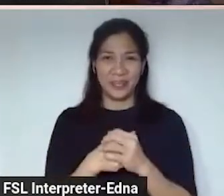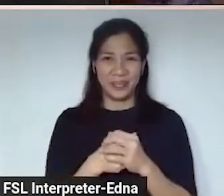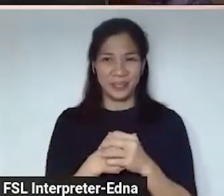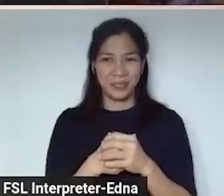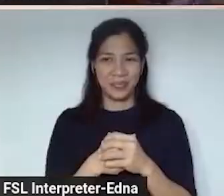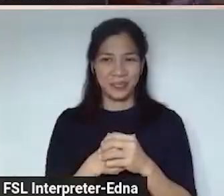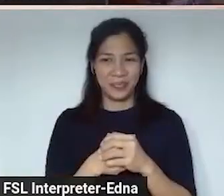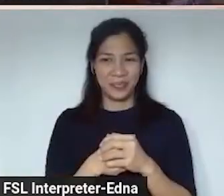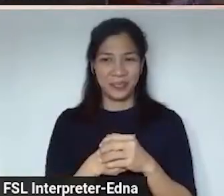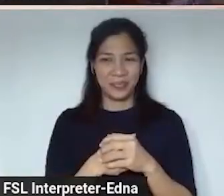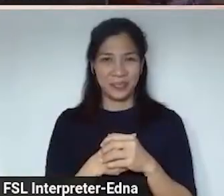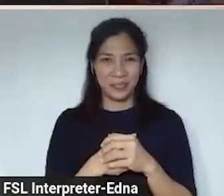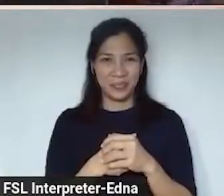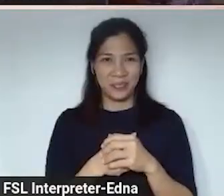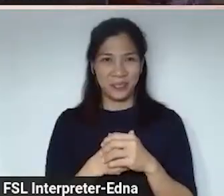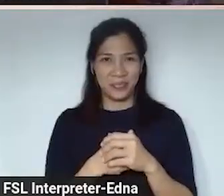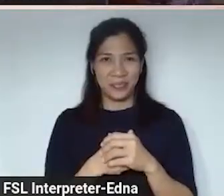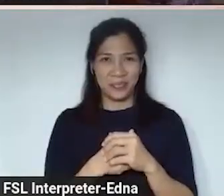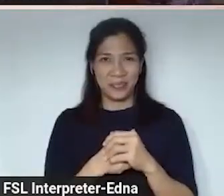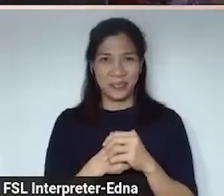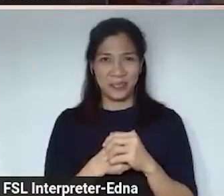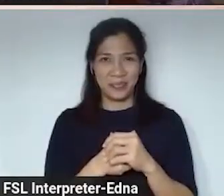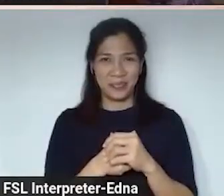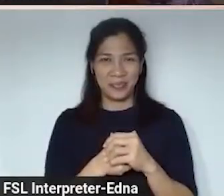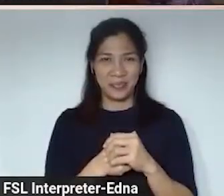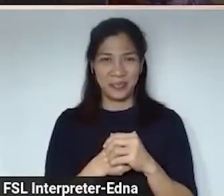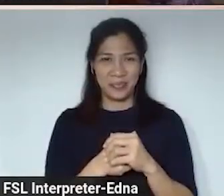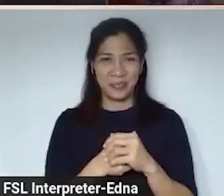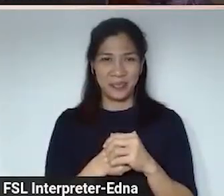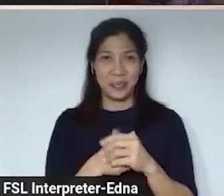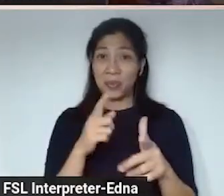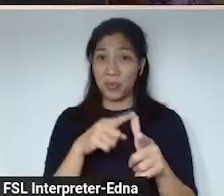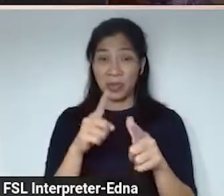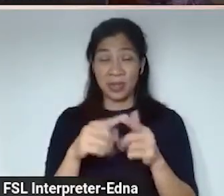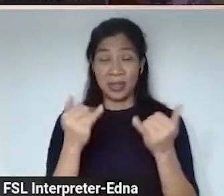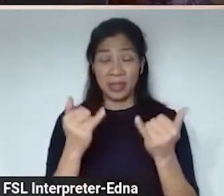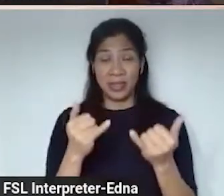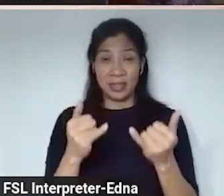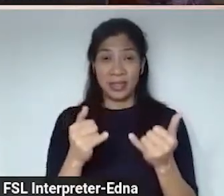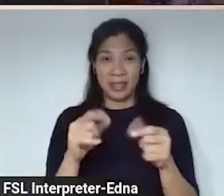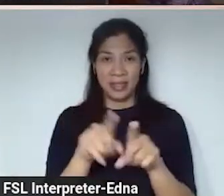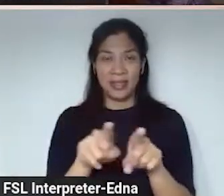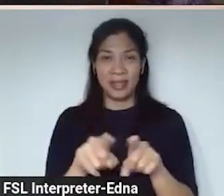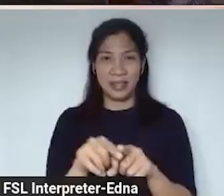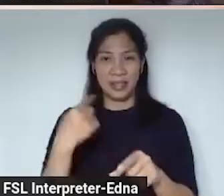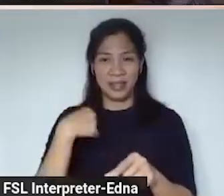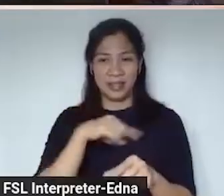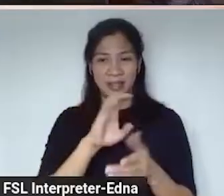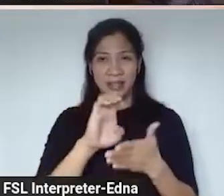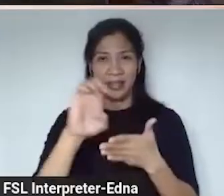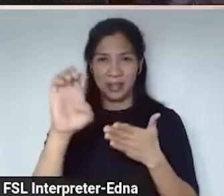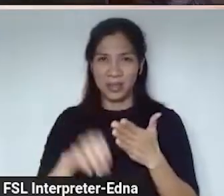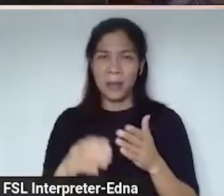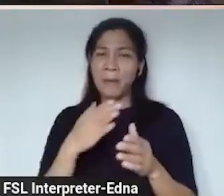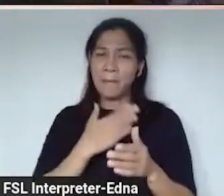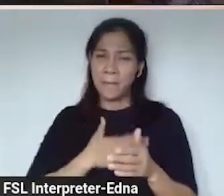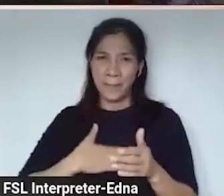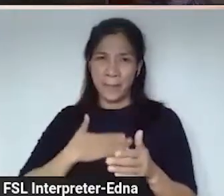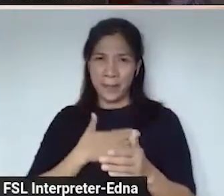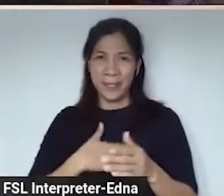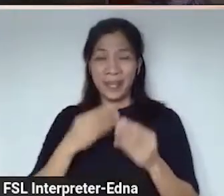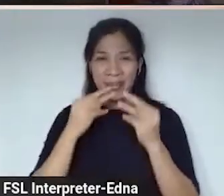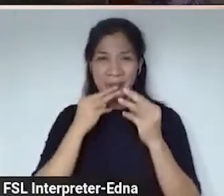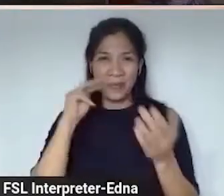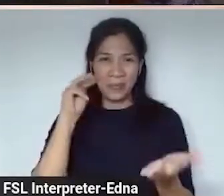no, Mon, as we end, no, kindly give yung message mo for our